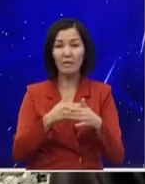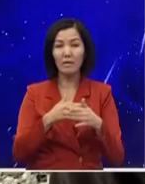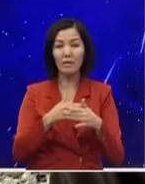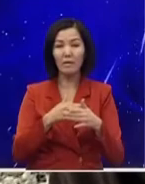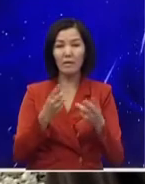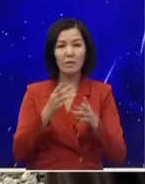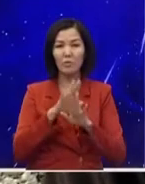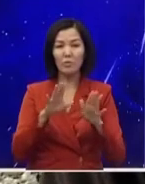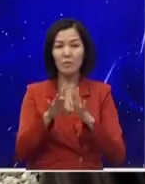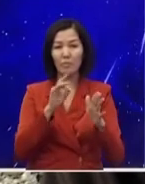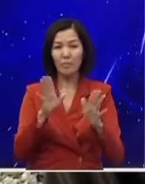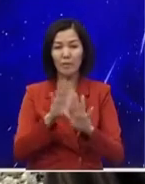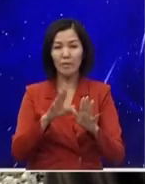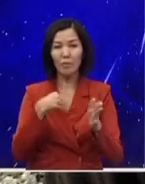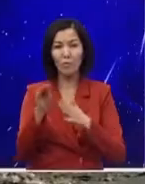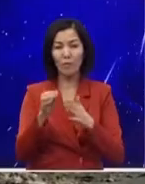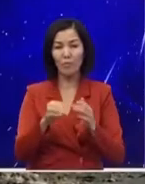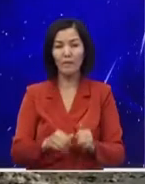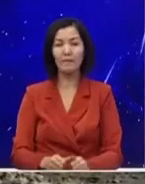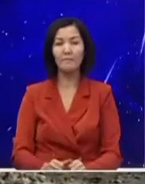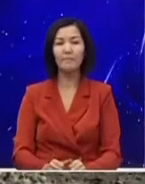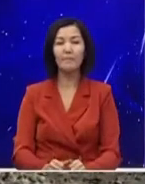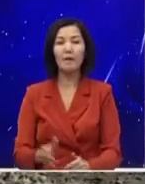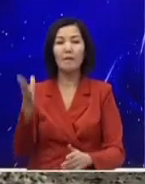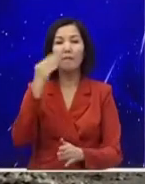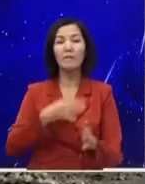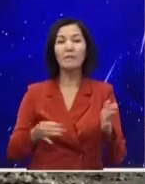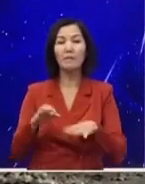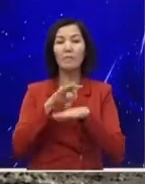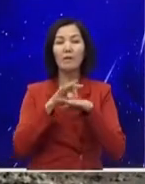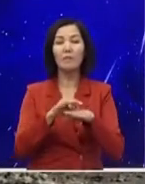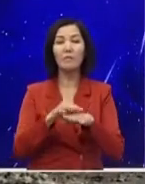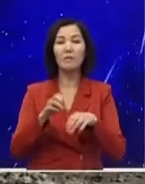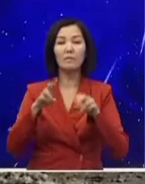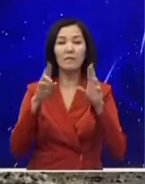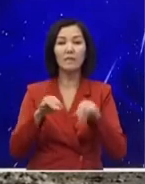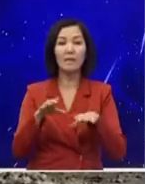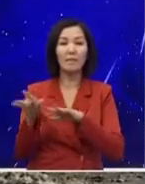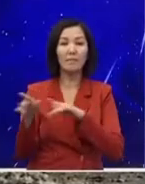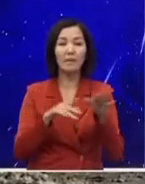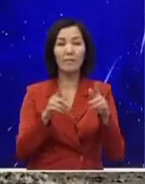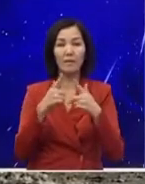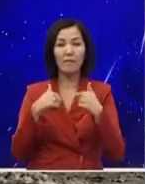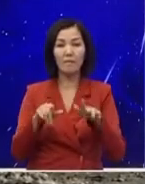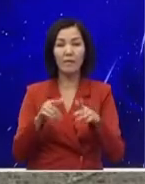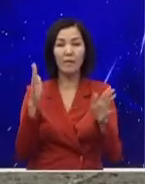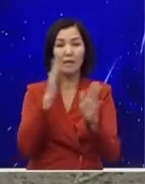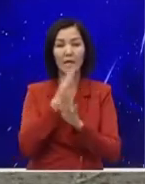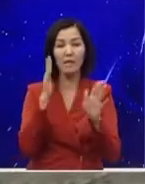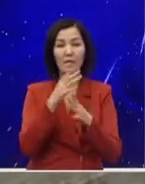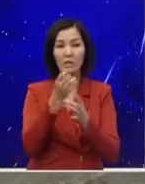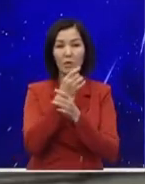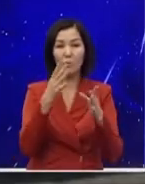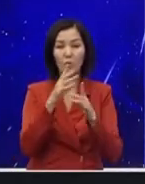этот условно будущий мусор. Отмечу, что в Алматинской области проводятся специальные мероприятия по формированию экологической культуры